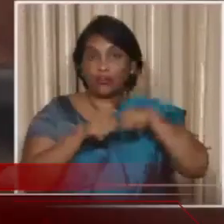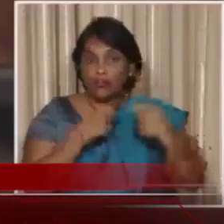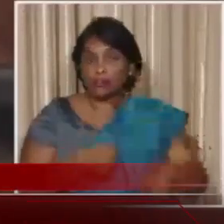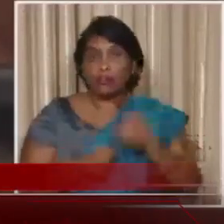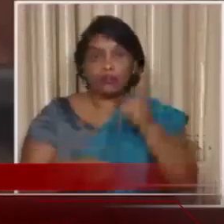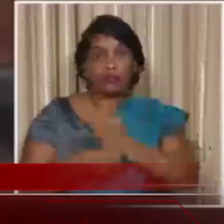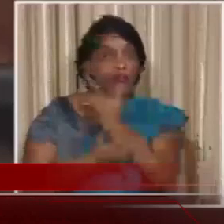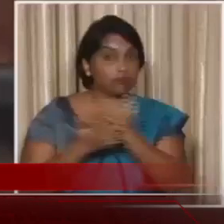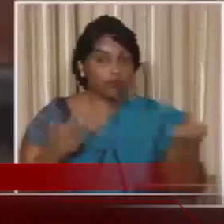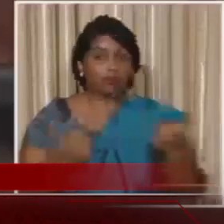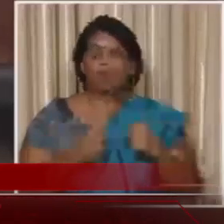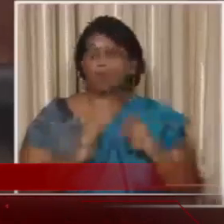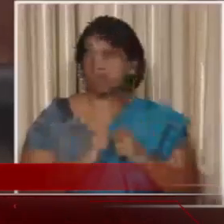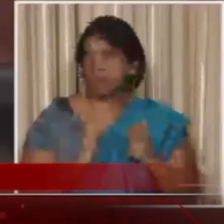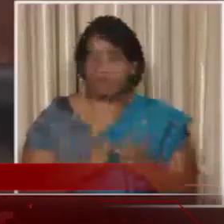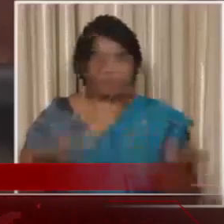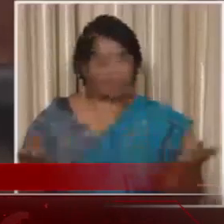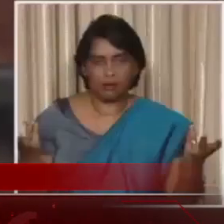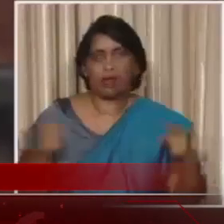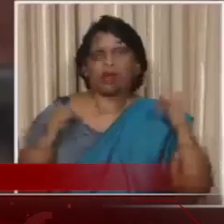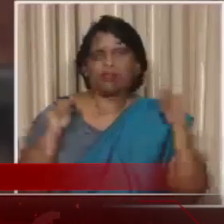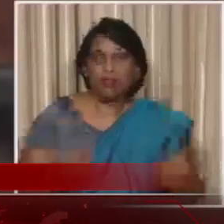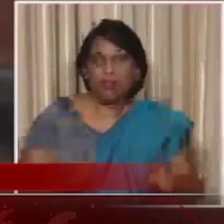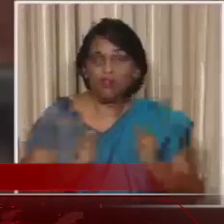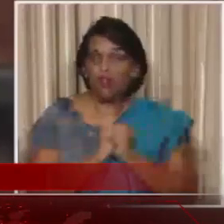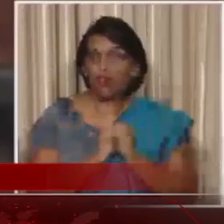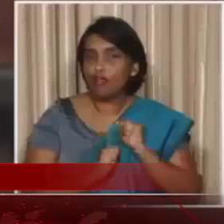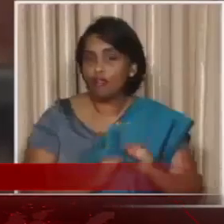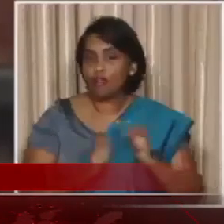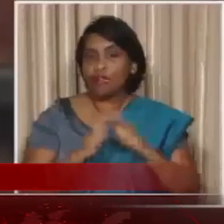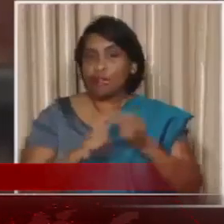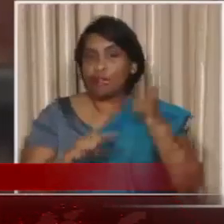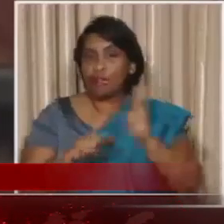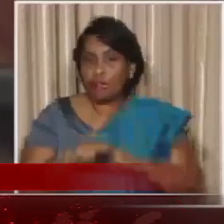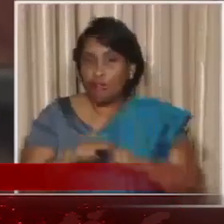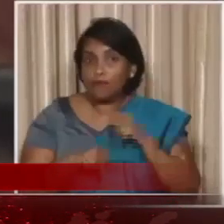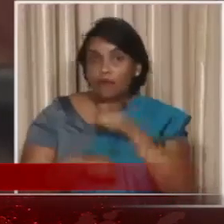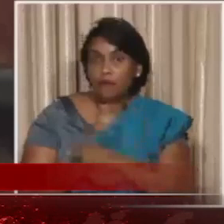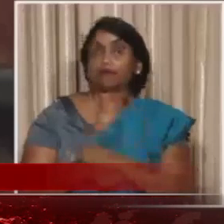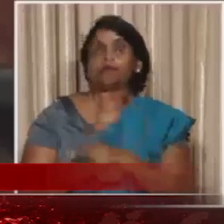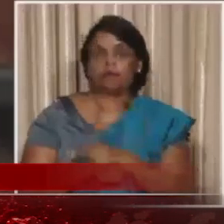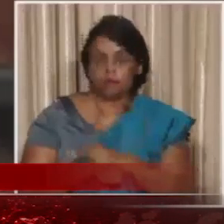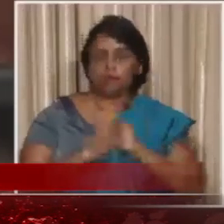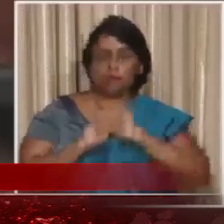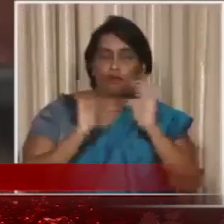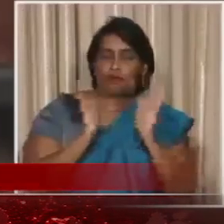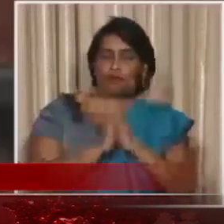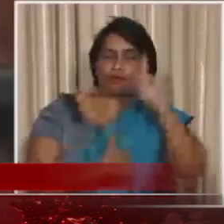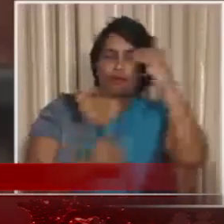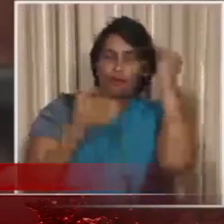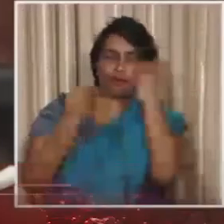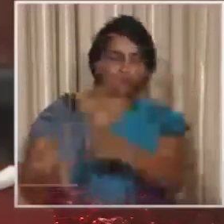සල්ලි වියදම් කරක කිසි හානියක් සිද්ධ වෙන්නේ නැහැ. දැන් මොකද කරලා තියෙන්නේ? සේවක අරසාධක අරමුදලට තමයි මේ මුළු හෙනේම පාත් කරලා